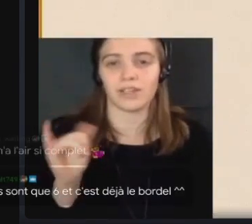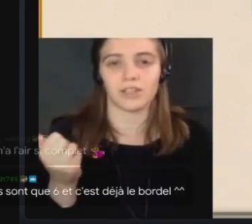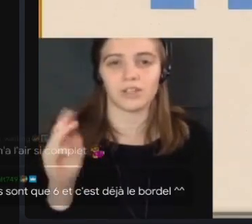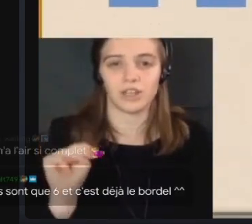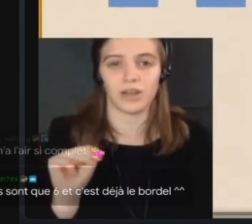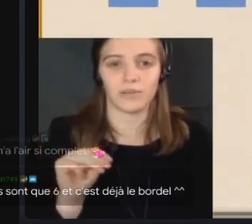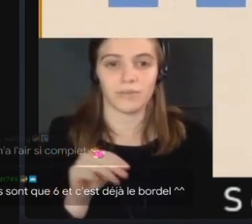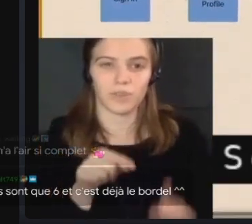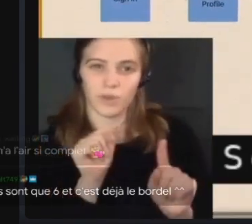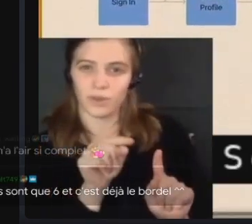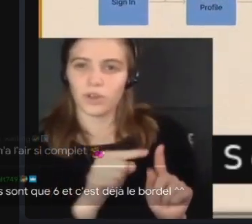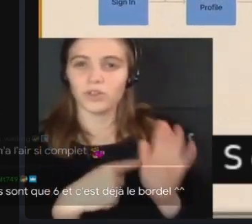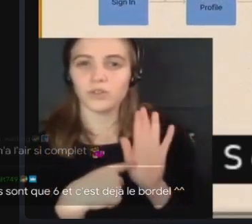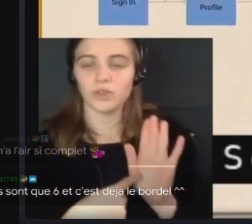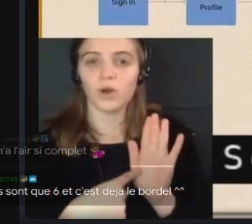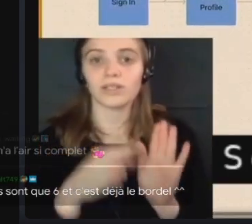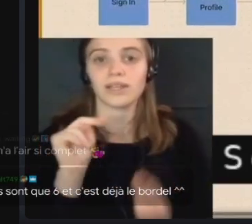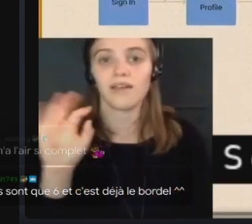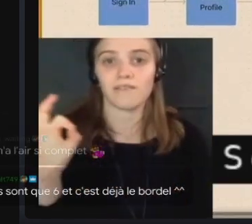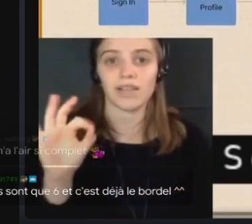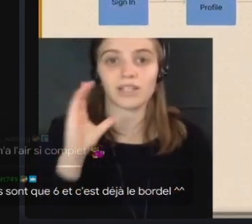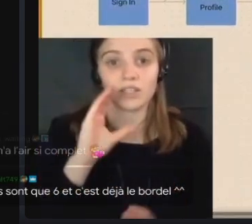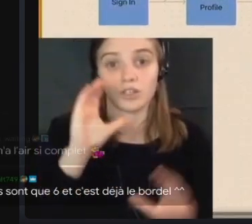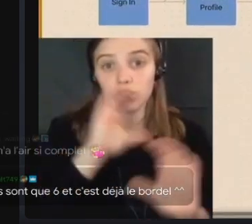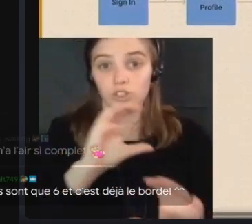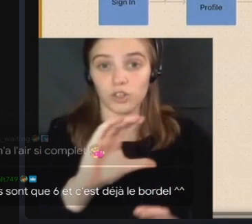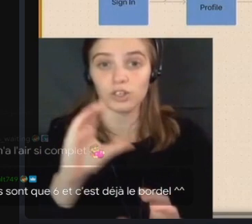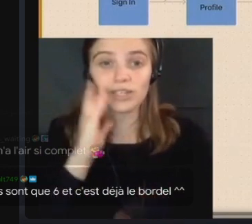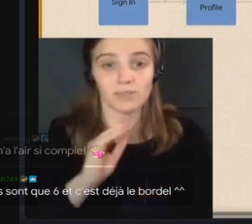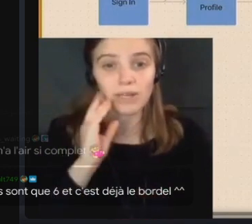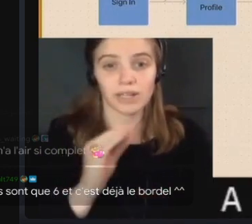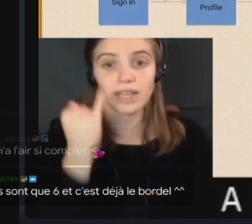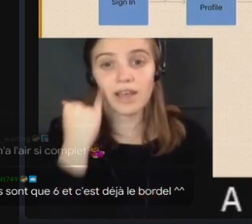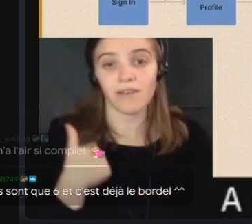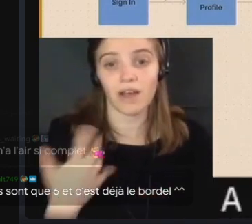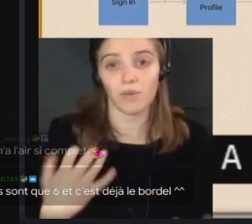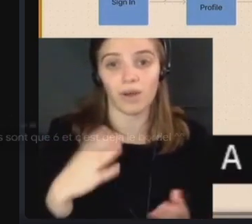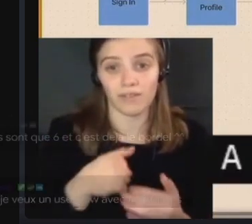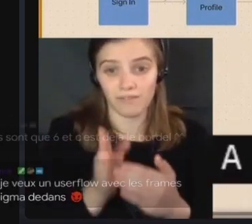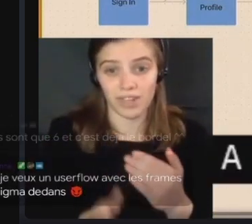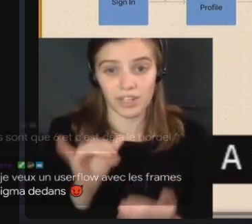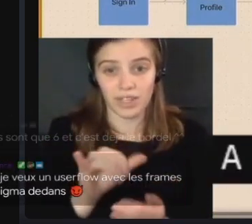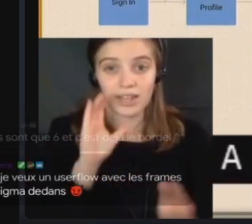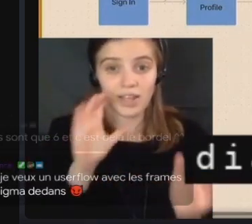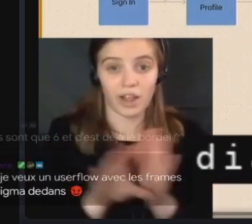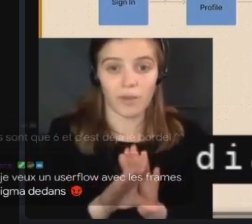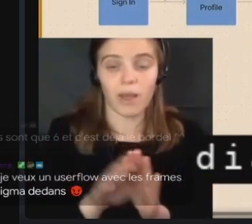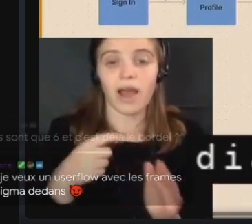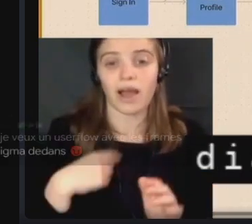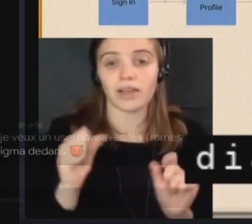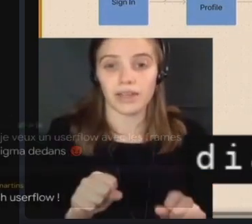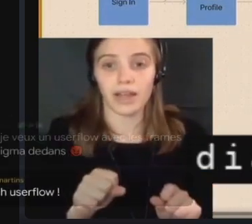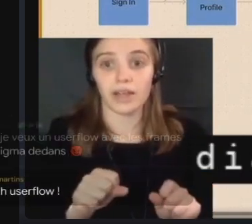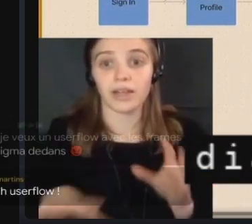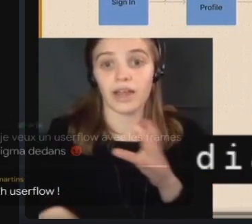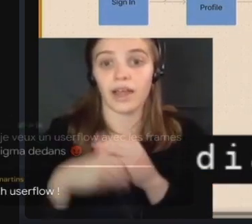accrochées. Dis-moi que les flèches, elles sont accrochées. I can finish the search flow by adding a series detail